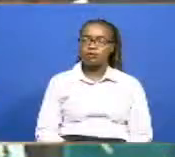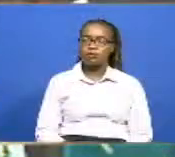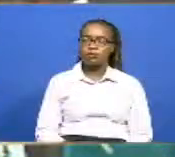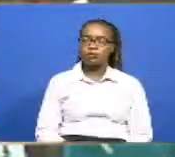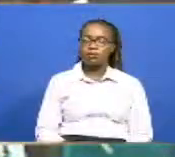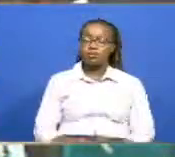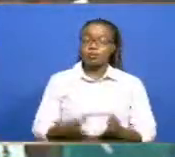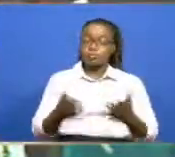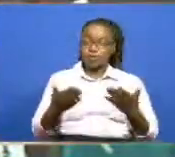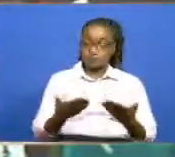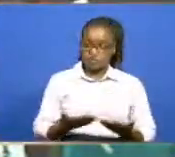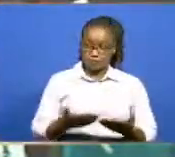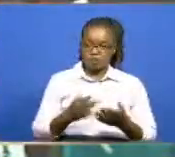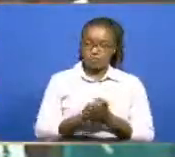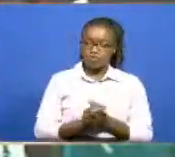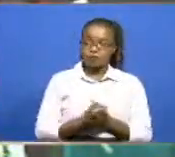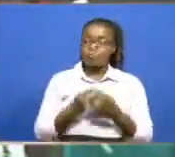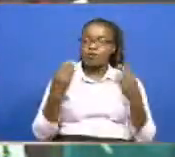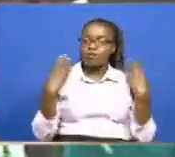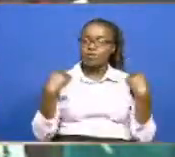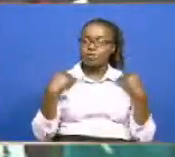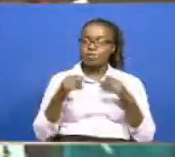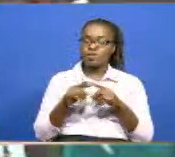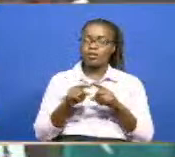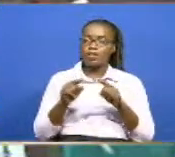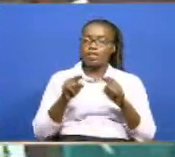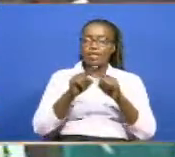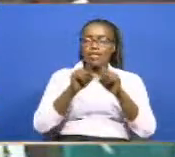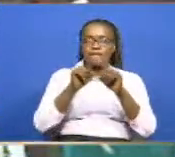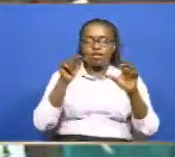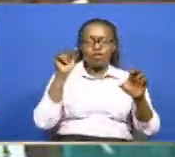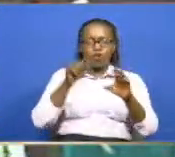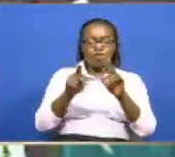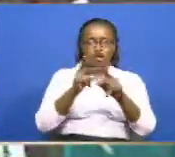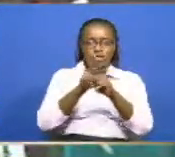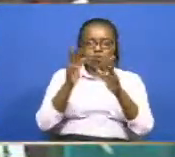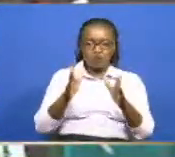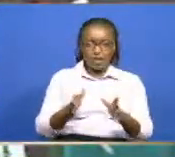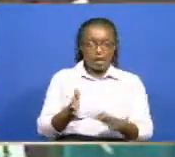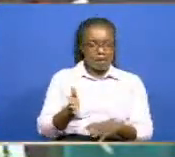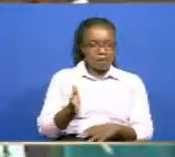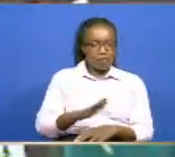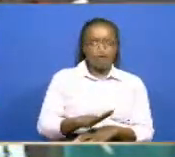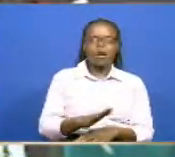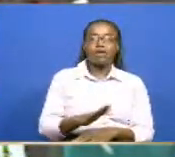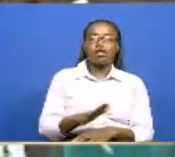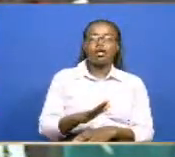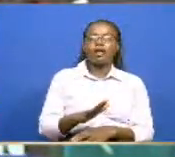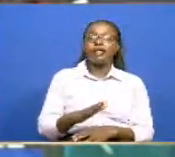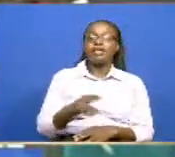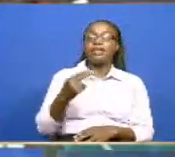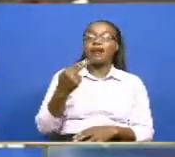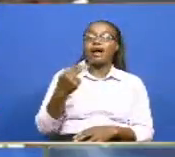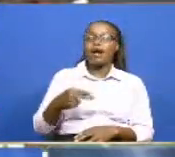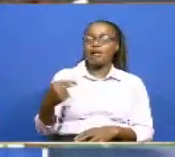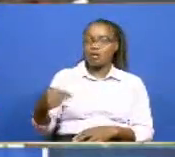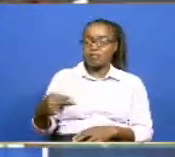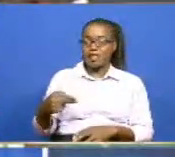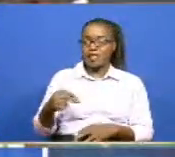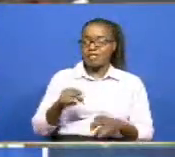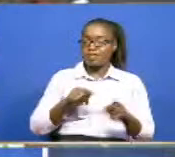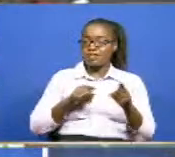Karibu sasa sportini mtazamaji, ambapo mlinda lango Arnold Origi amerejeshwa tena katika kikosi cha Harambee Stars cha